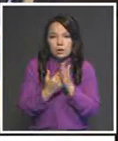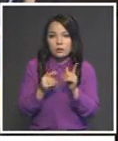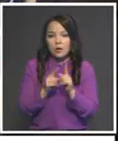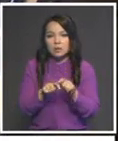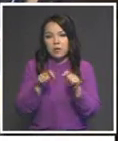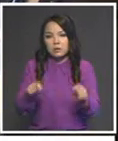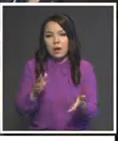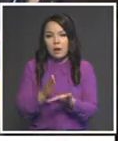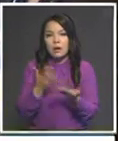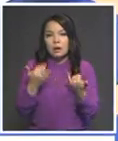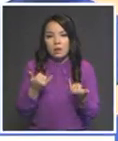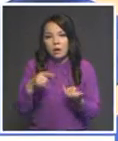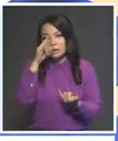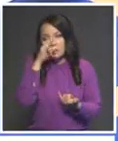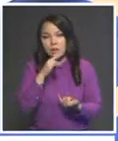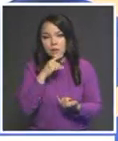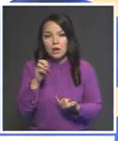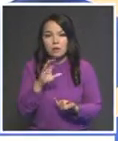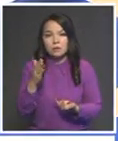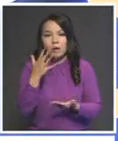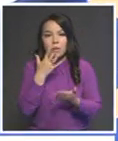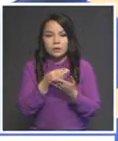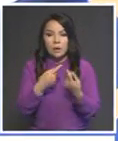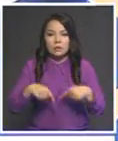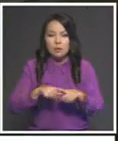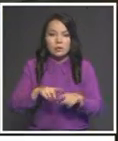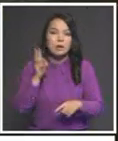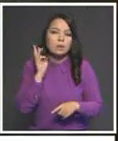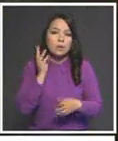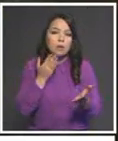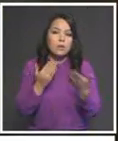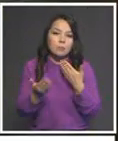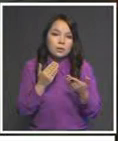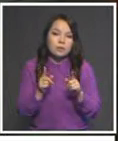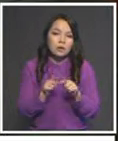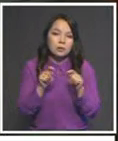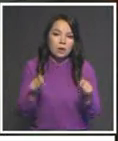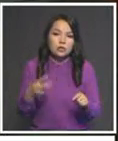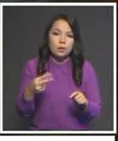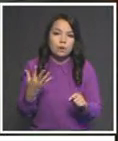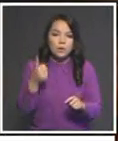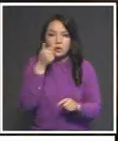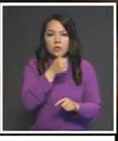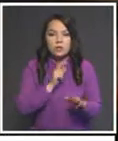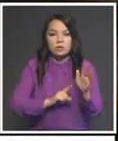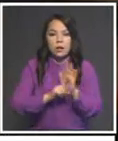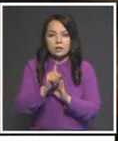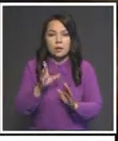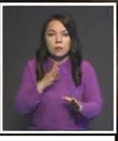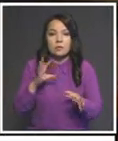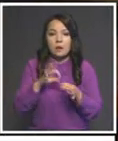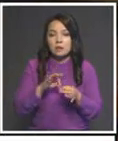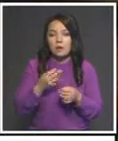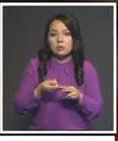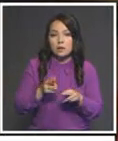етті. Айта кетейік, биыл Қазақстан мен Еуроодақ арасындағы дипломатиялық қатынастың орнағанына 25 жыл. Осыған байланысты